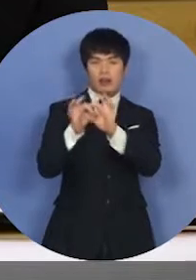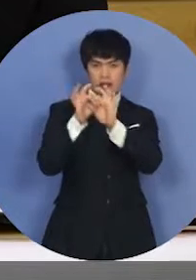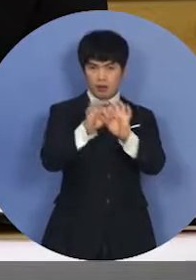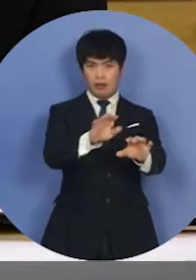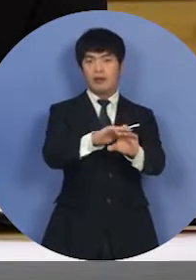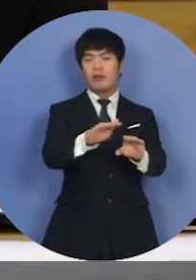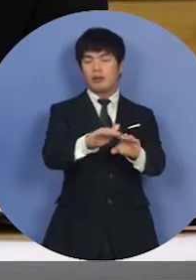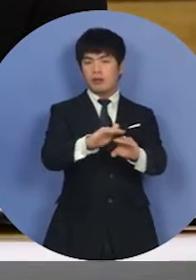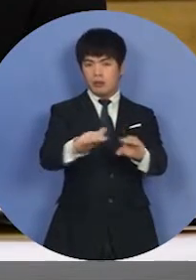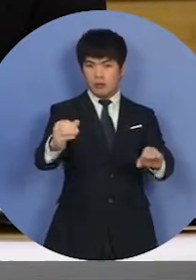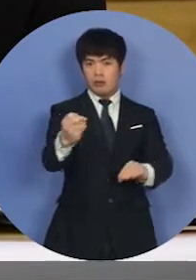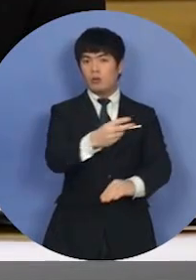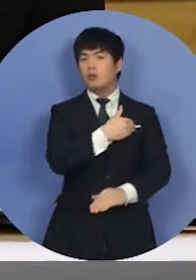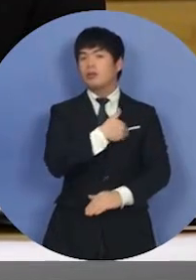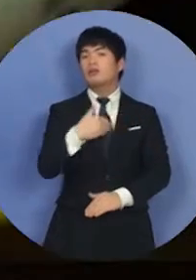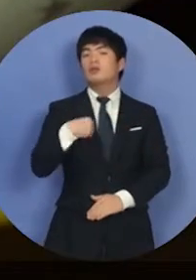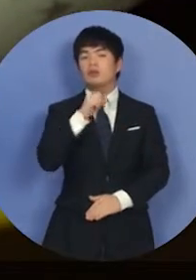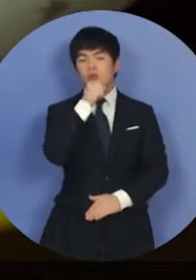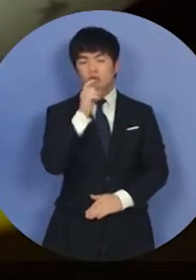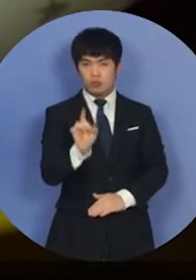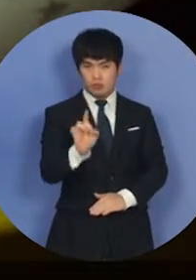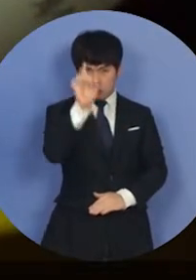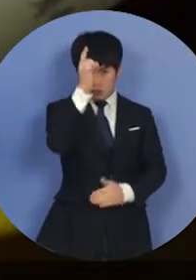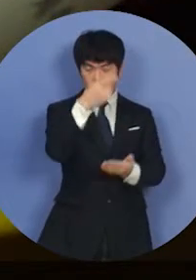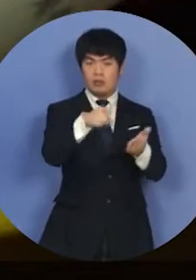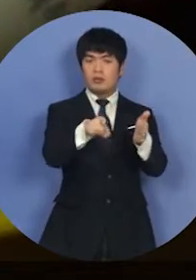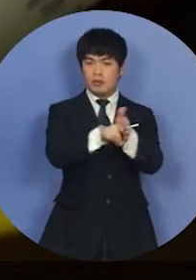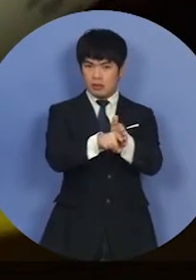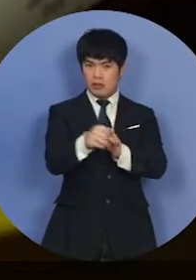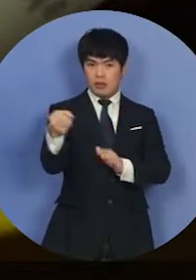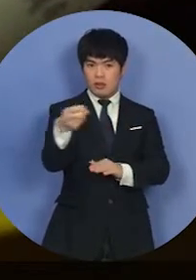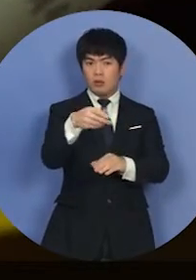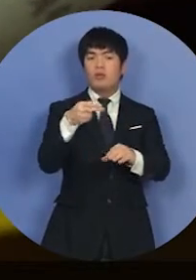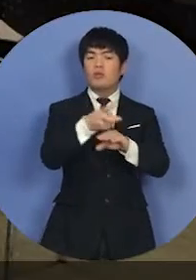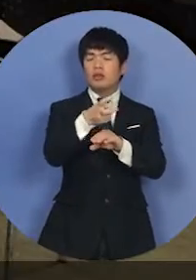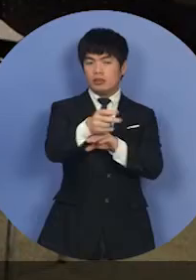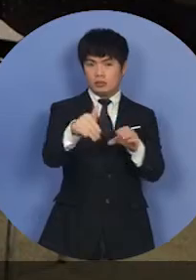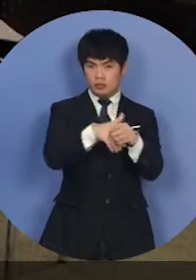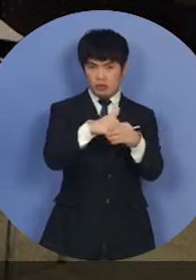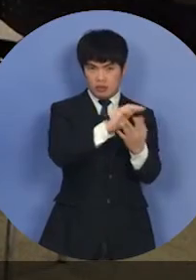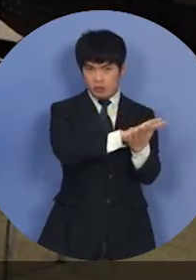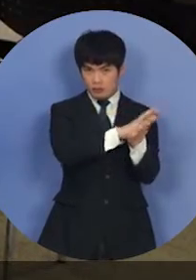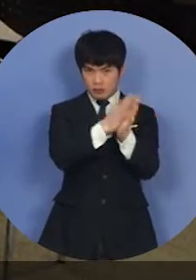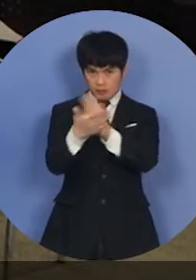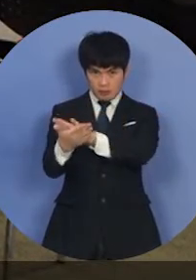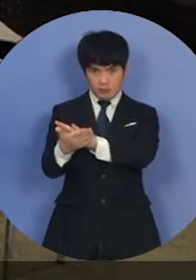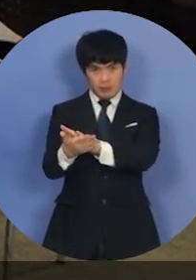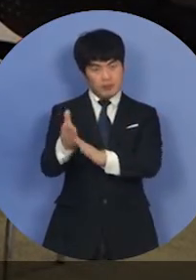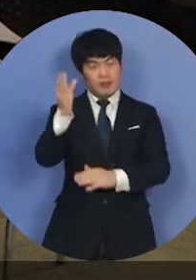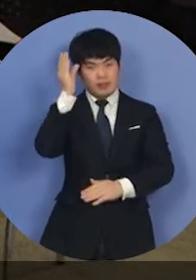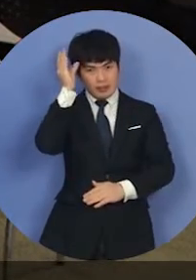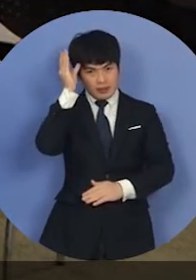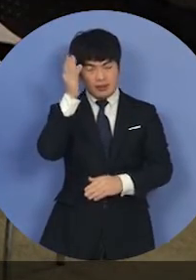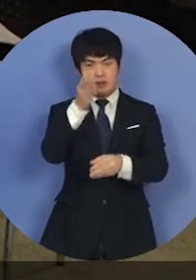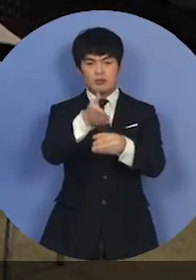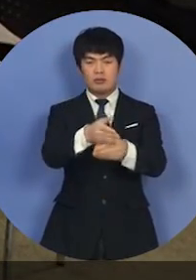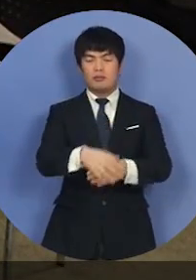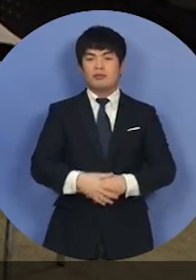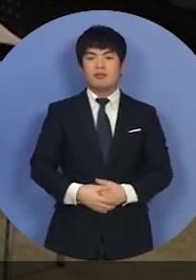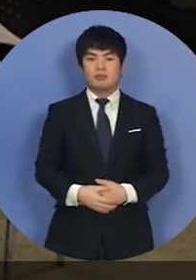보완하여 친절 서비스 만족도 향상과 선진 대중 교통 문화 형성에 기여할 것으로 기대하고 있습니다